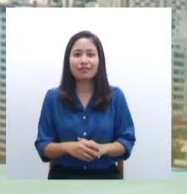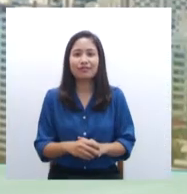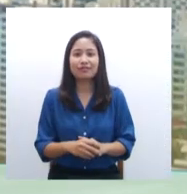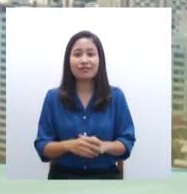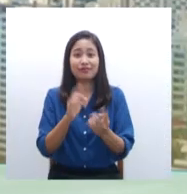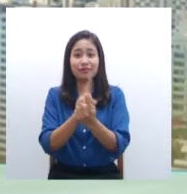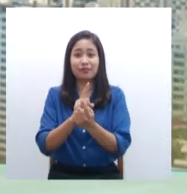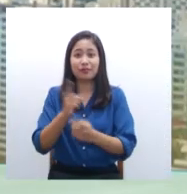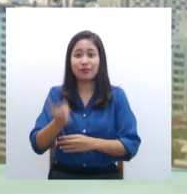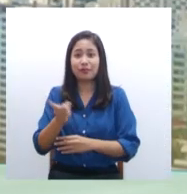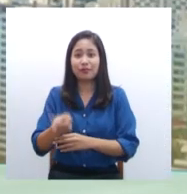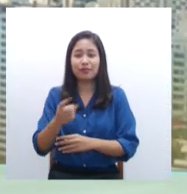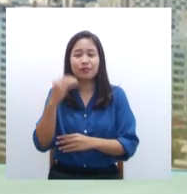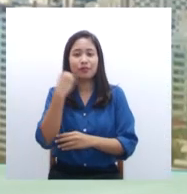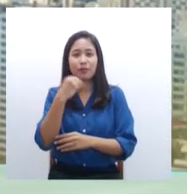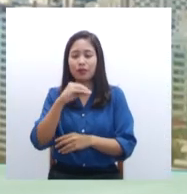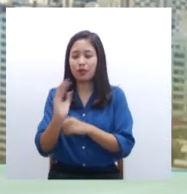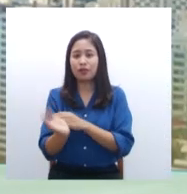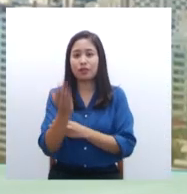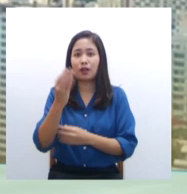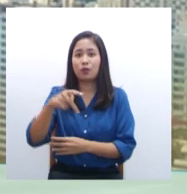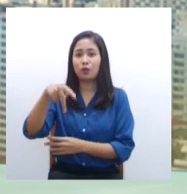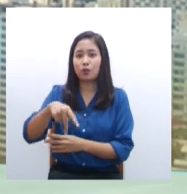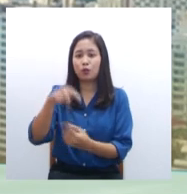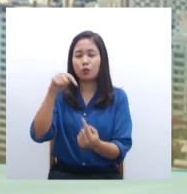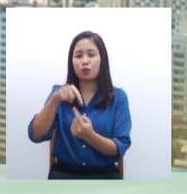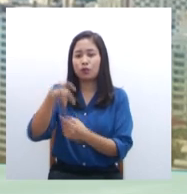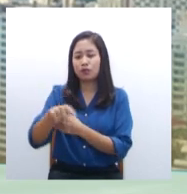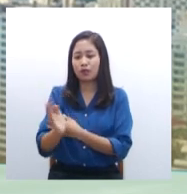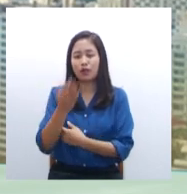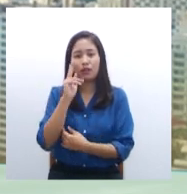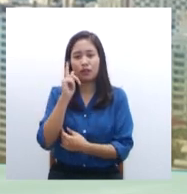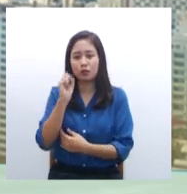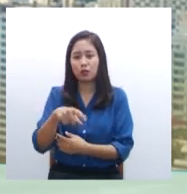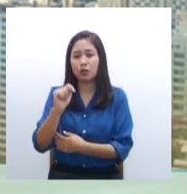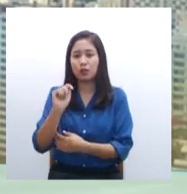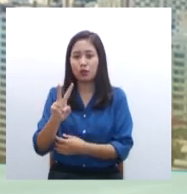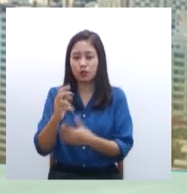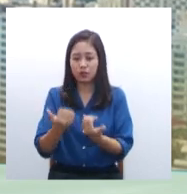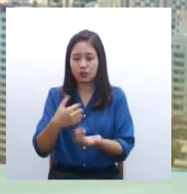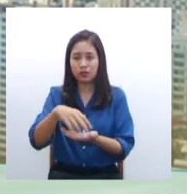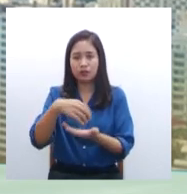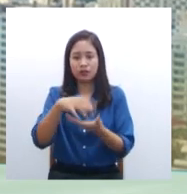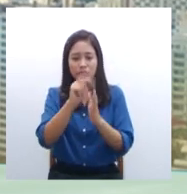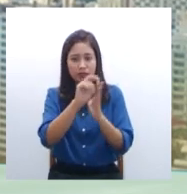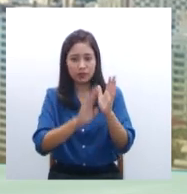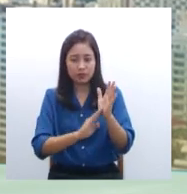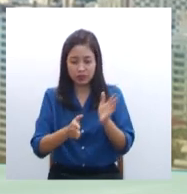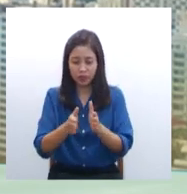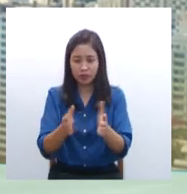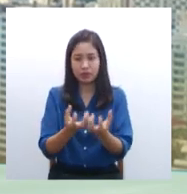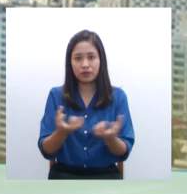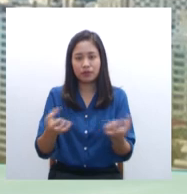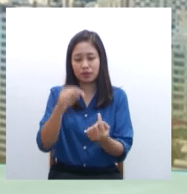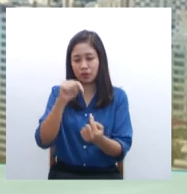สวัสดีค่ะกลับมาพบกันเป็นประจำในทุกเช้าวันพุธแบบนี้นะคะกับรายการพุธเช้าข่าวสปทรายการที่นำเสนอนโยบายแนวทางและผลง